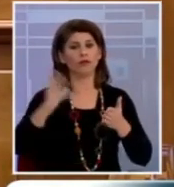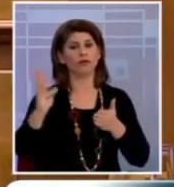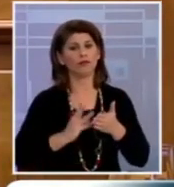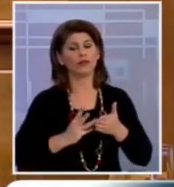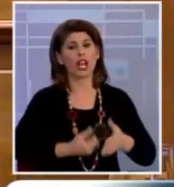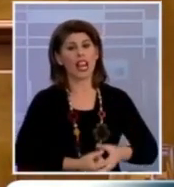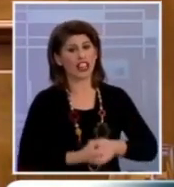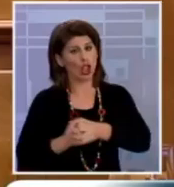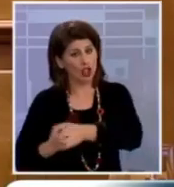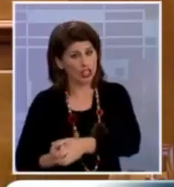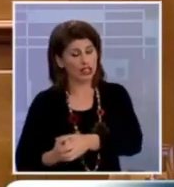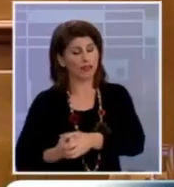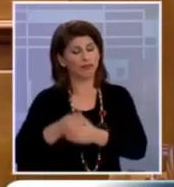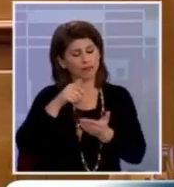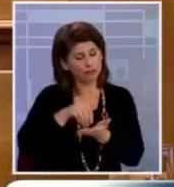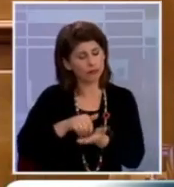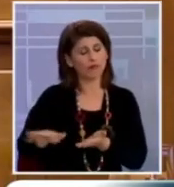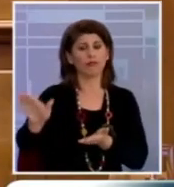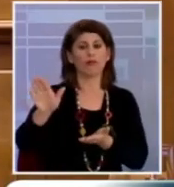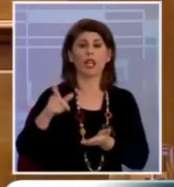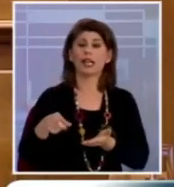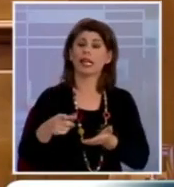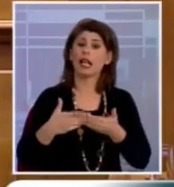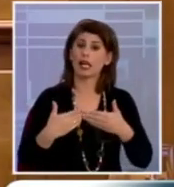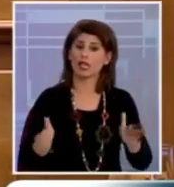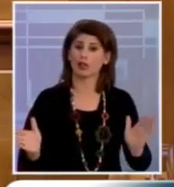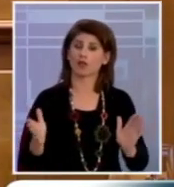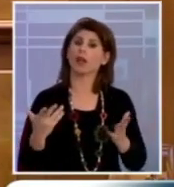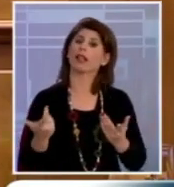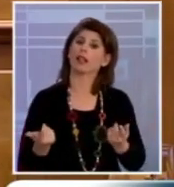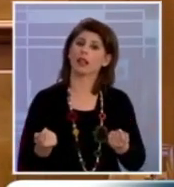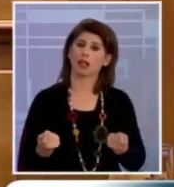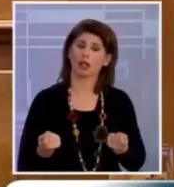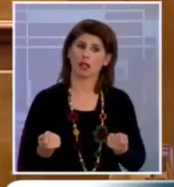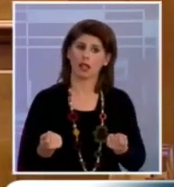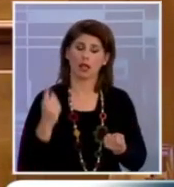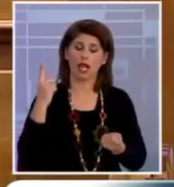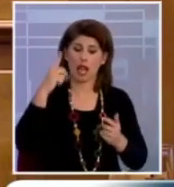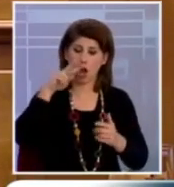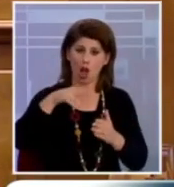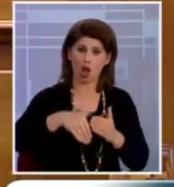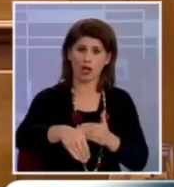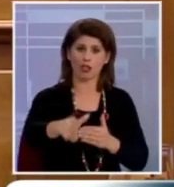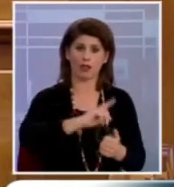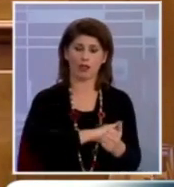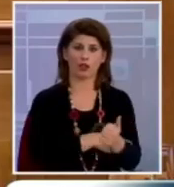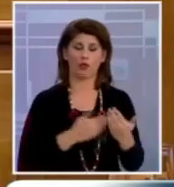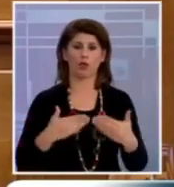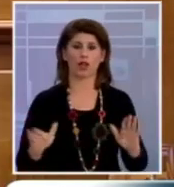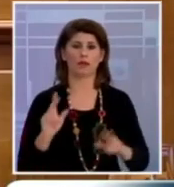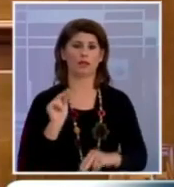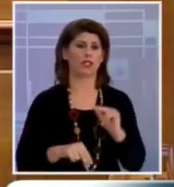και τη λιτότητα και να ανοίξουμε και να αξιοποιήσουμε έναν ορίζοντα δυνατοτήτων που άνοιξε με την ψήφο του